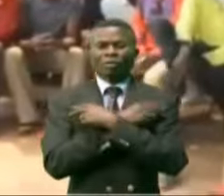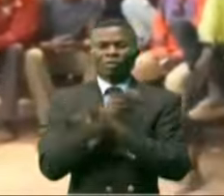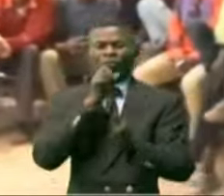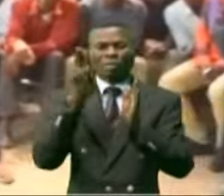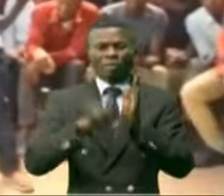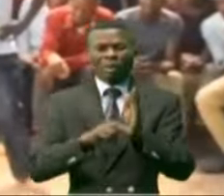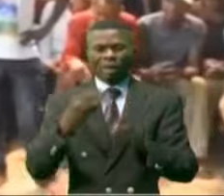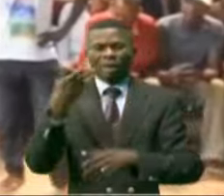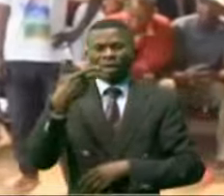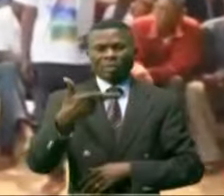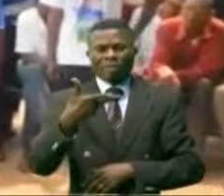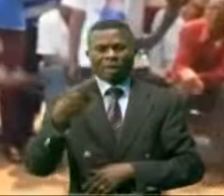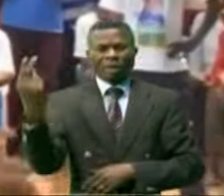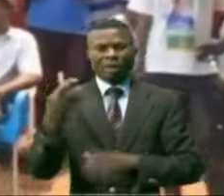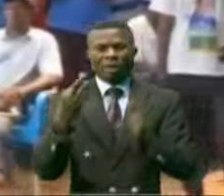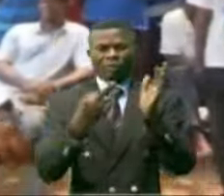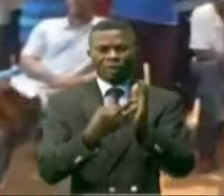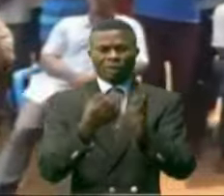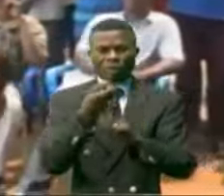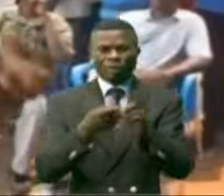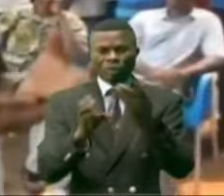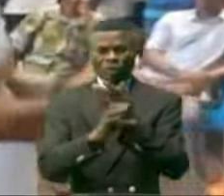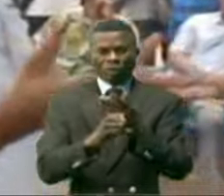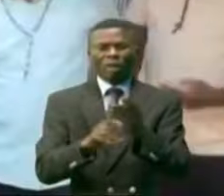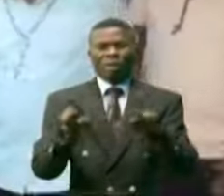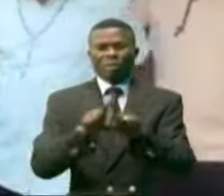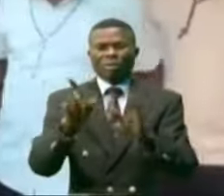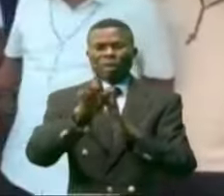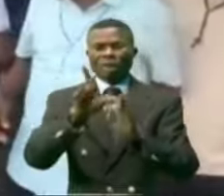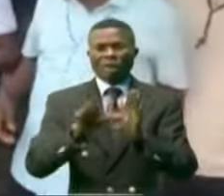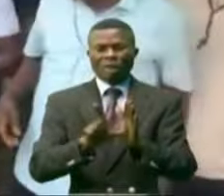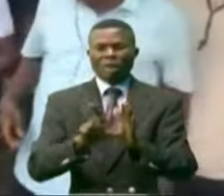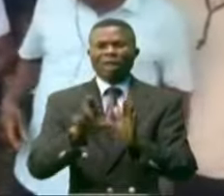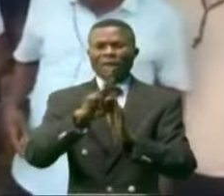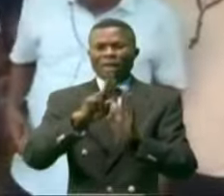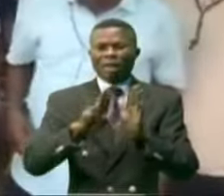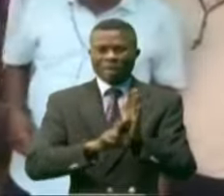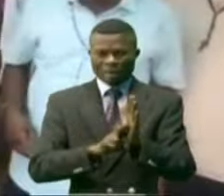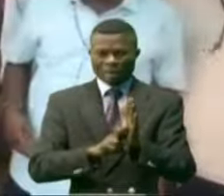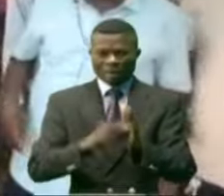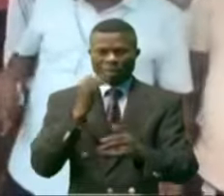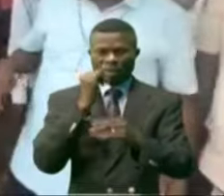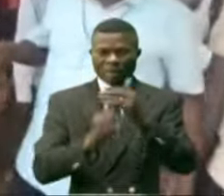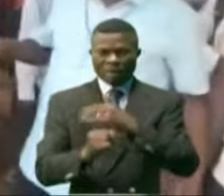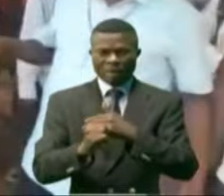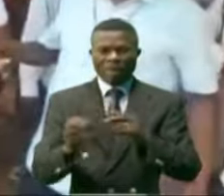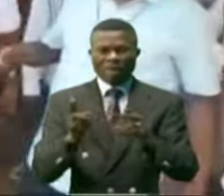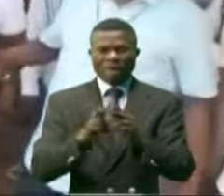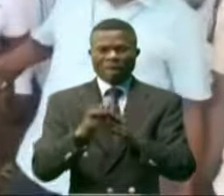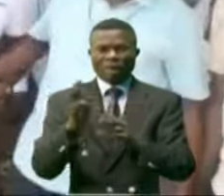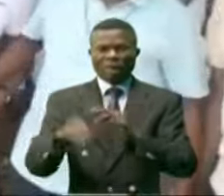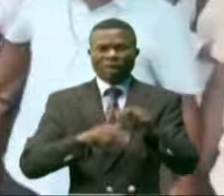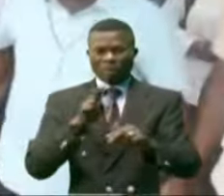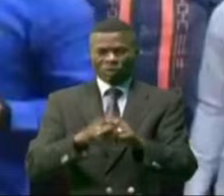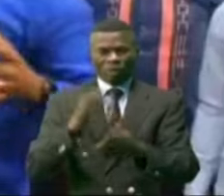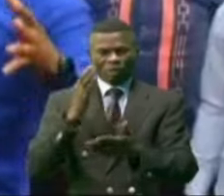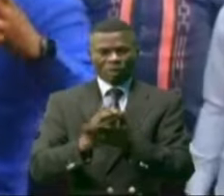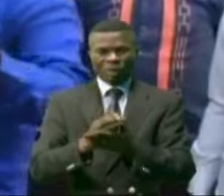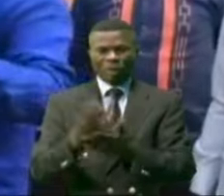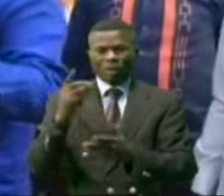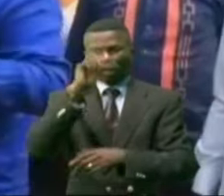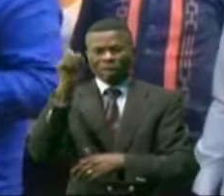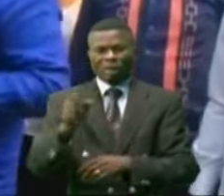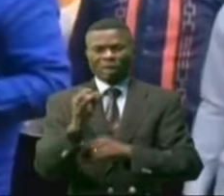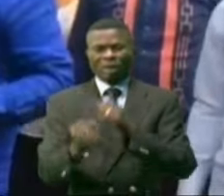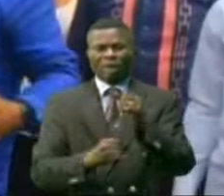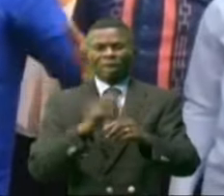août, conformément au règlement intérieur de l'Assemblée nationale qui recommande à chaque élu de rester de manière ininterrompue pendant au moins 30 jours